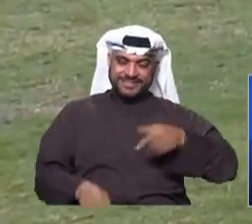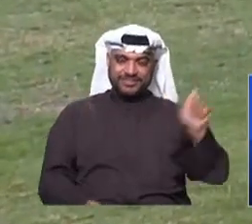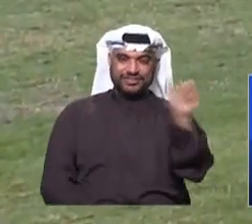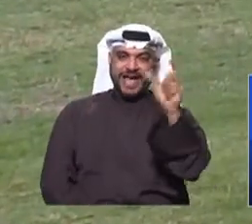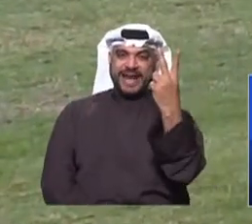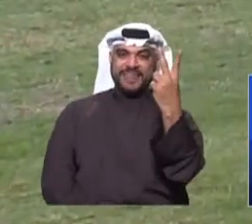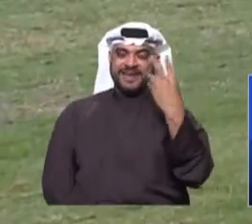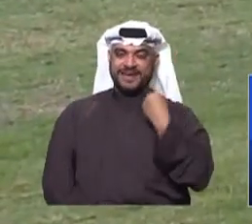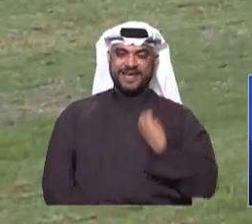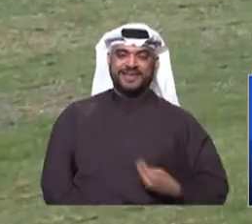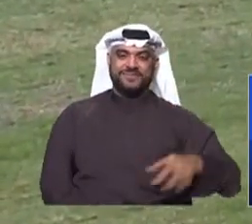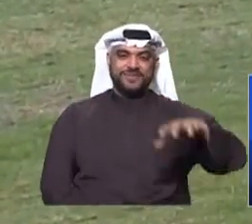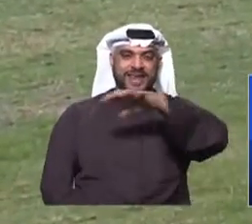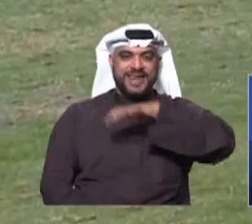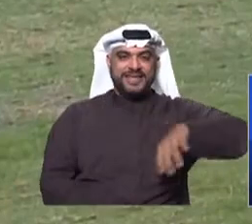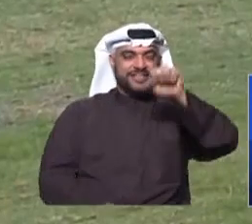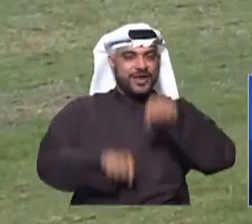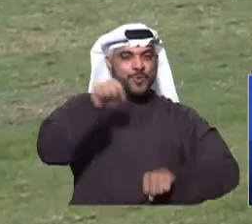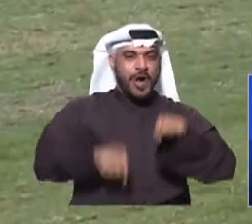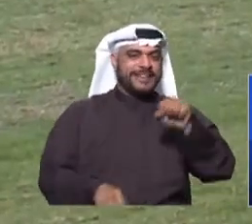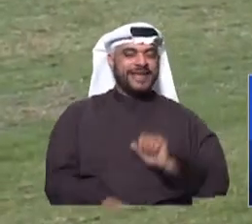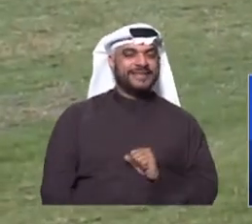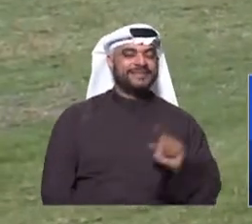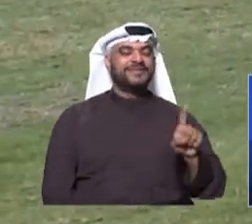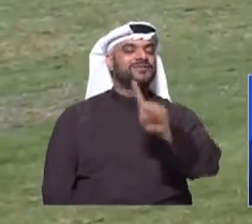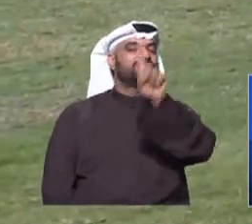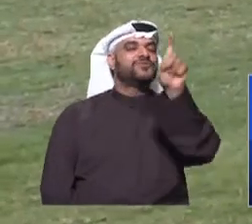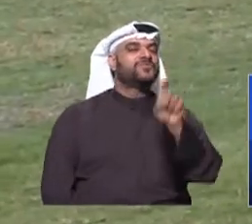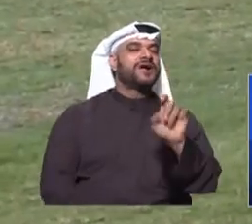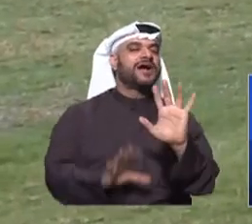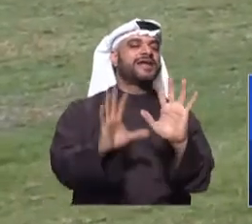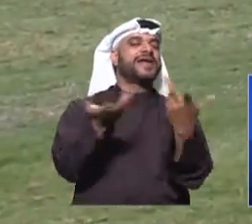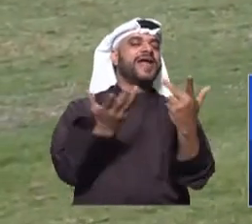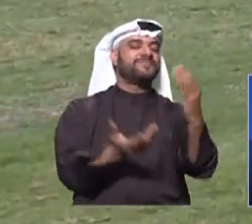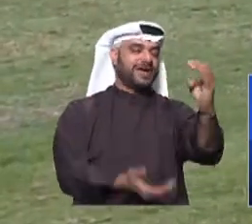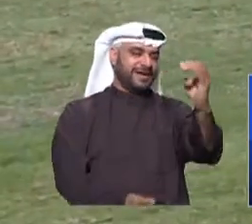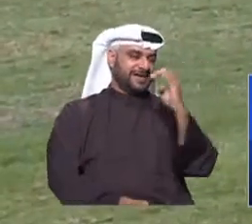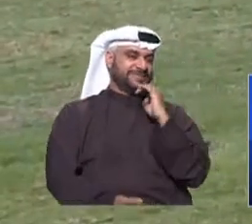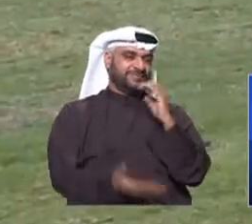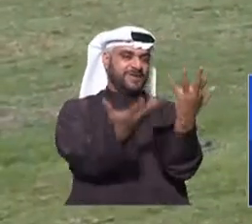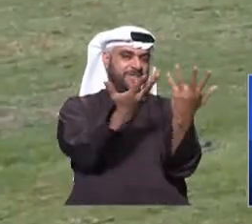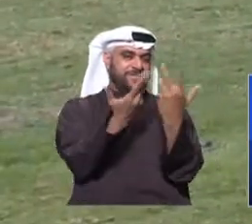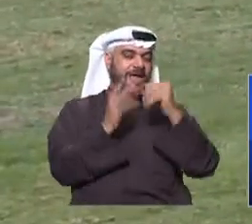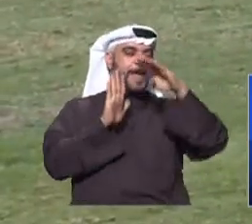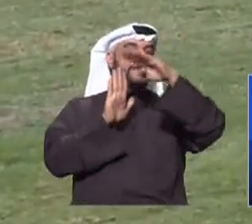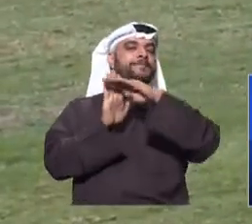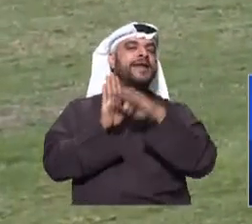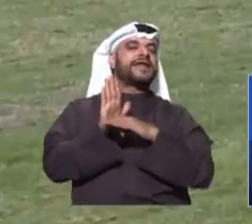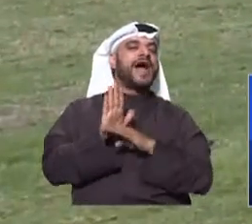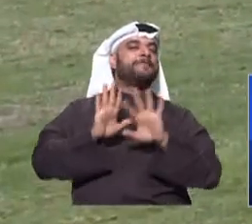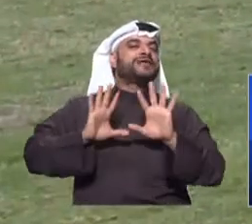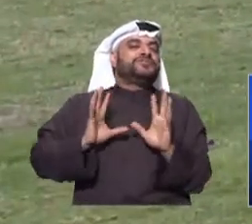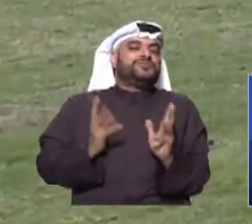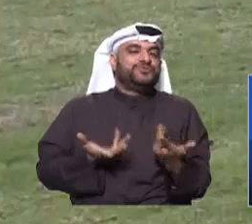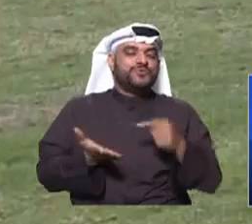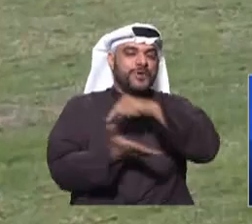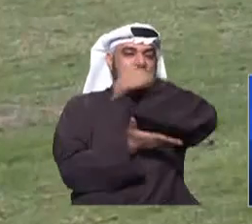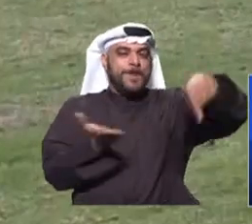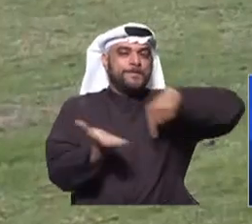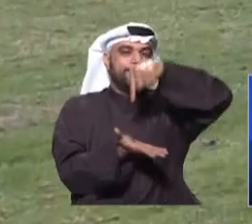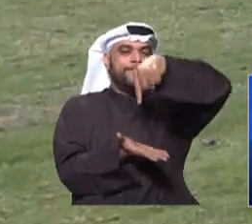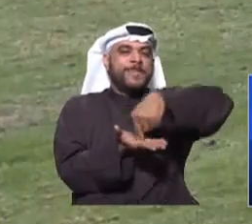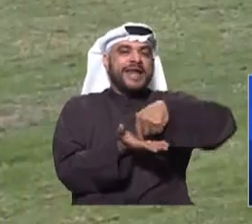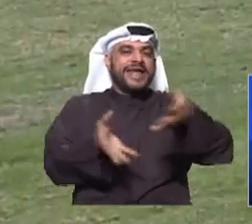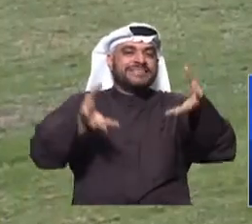جابر الثقافي. ماذا نقول للمشاهدين بالنسبة لبرنامج مركز جابر الثقافي لهذا